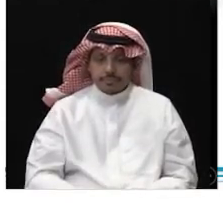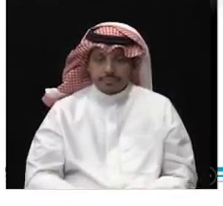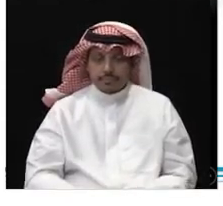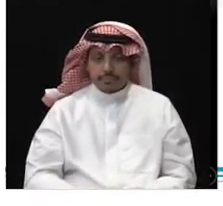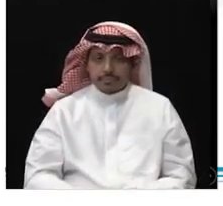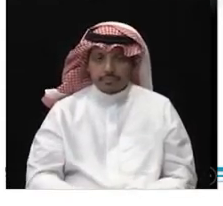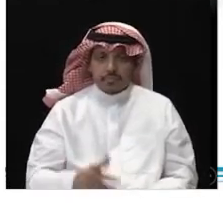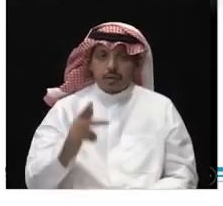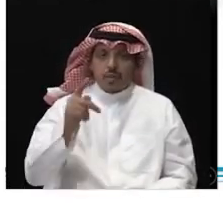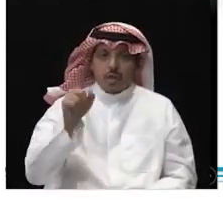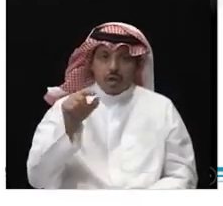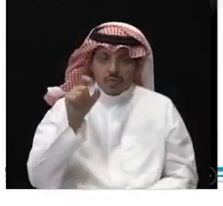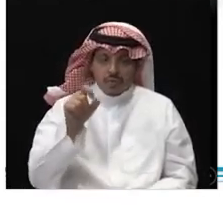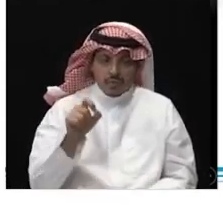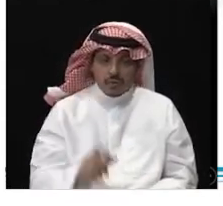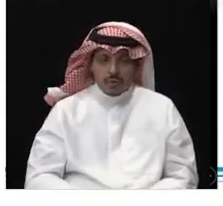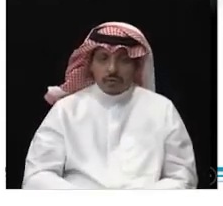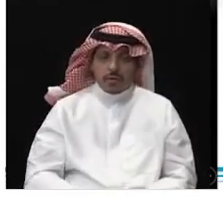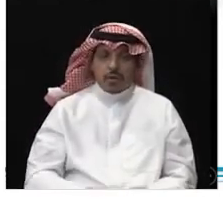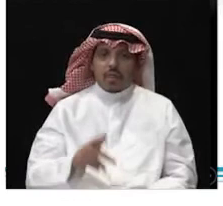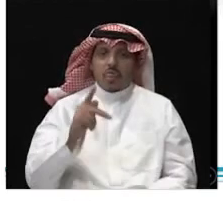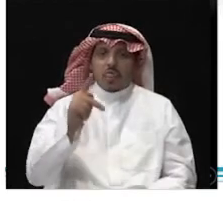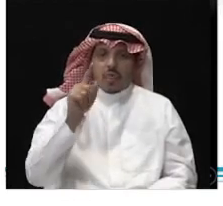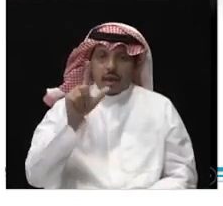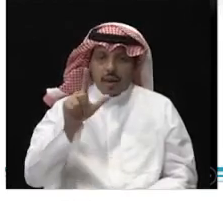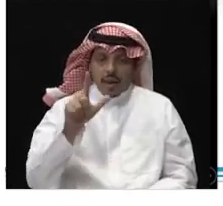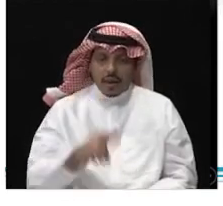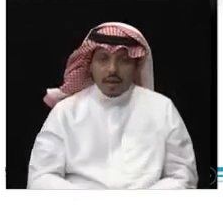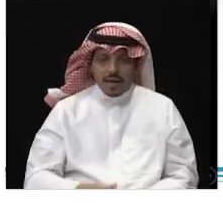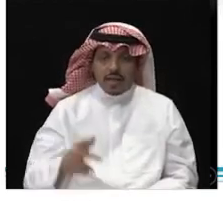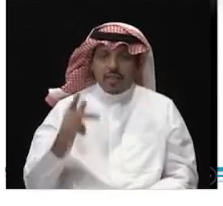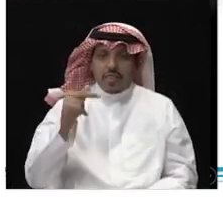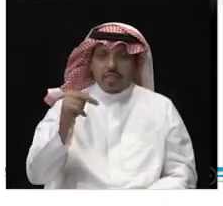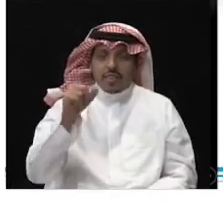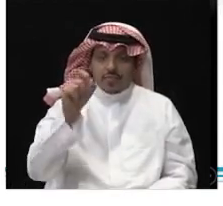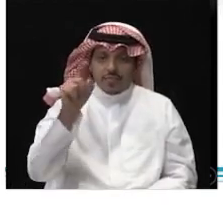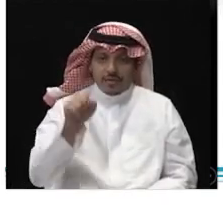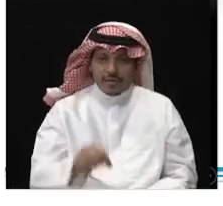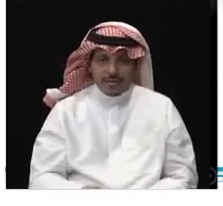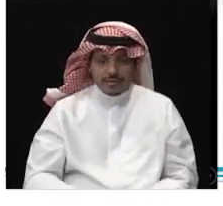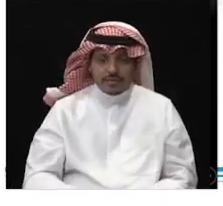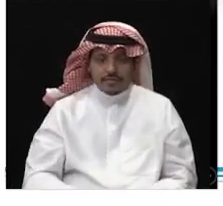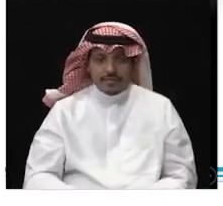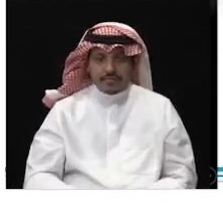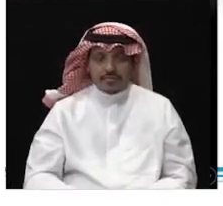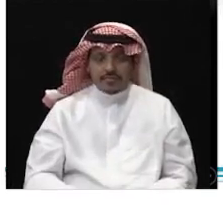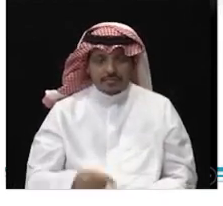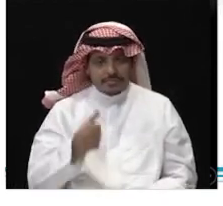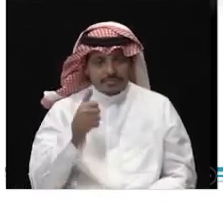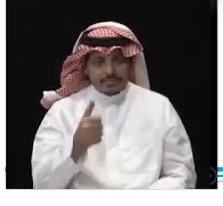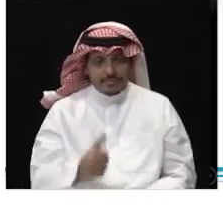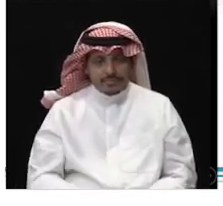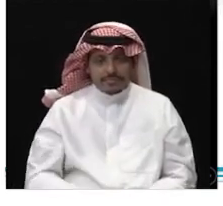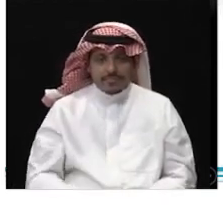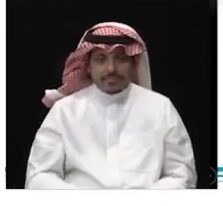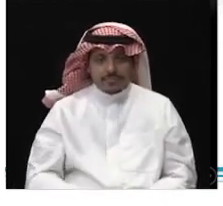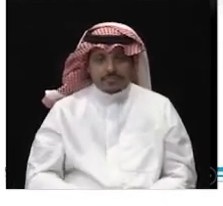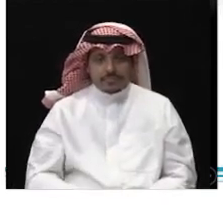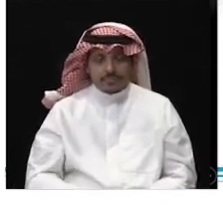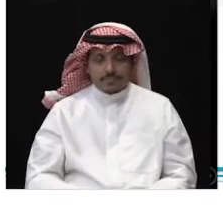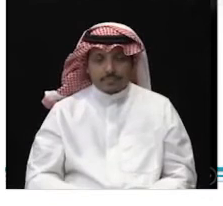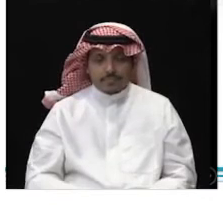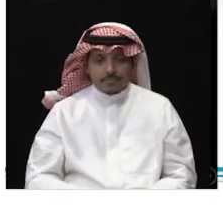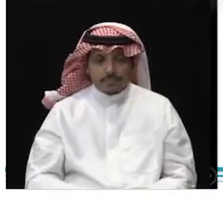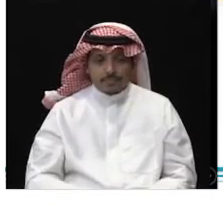إذا ظرف، ظل، ظفر، أحسنتم، رائعون جدا. إذا